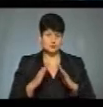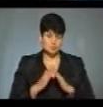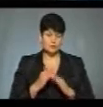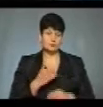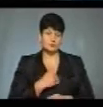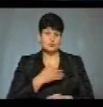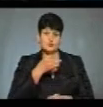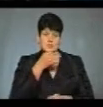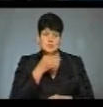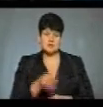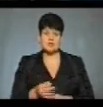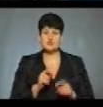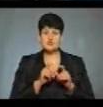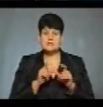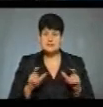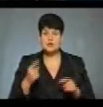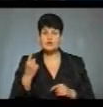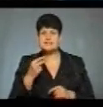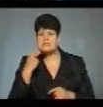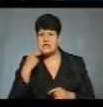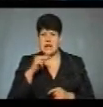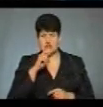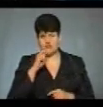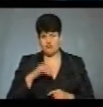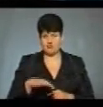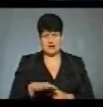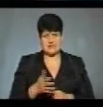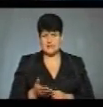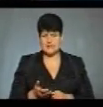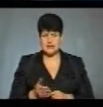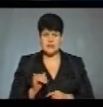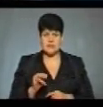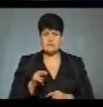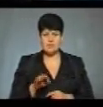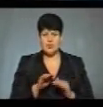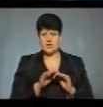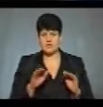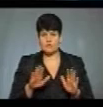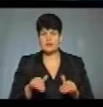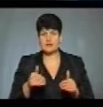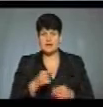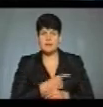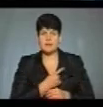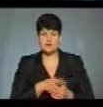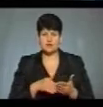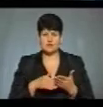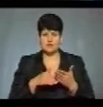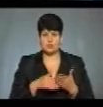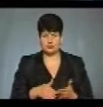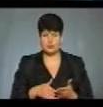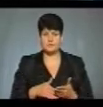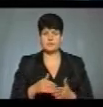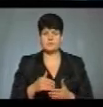що заклад один з кращих в Україні і по рівню надання медичної допомоги, по витомленому